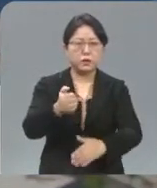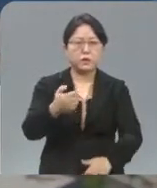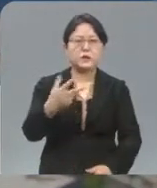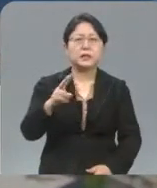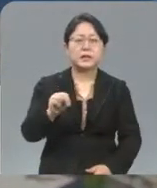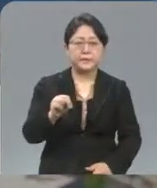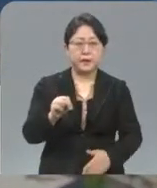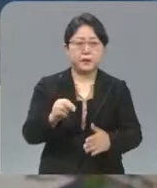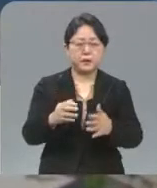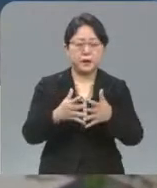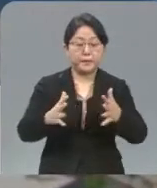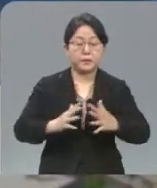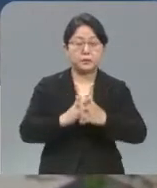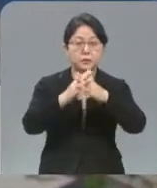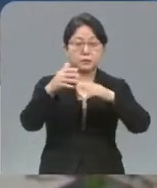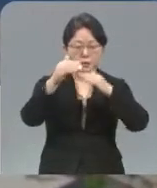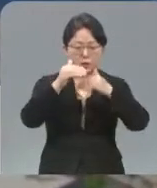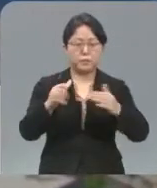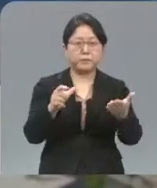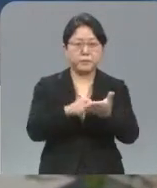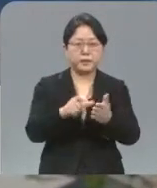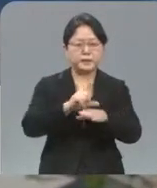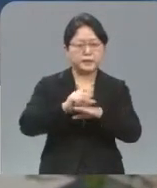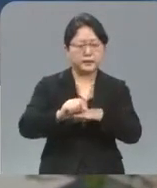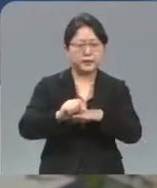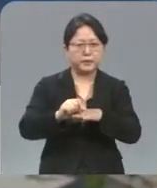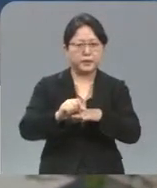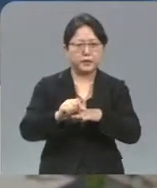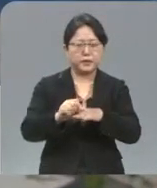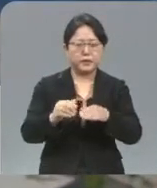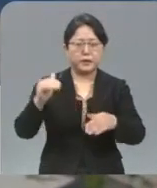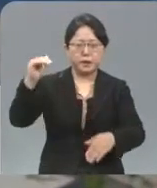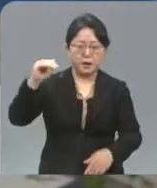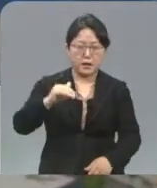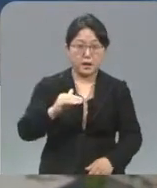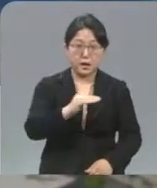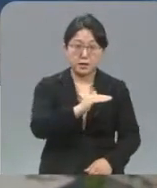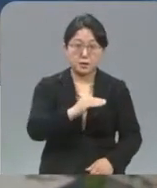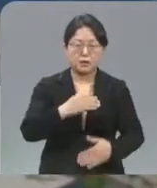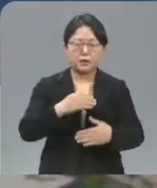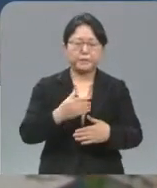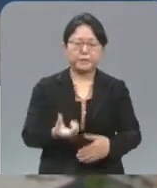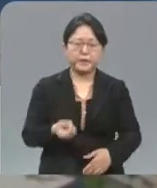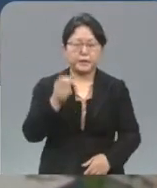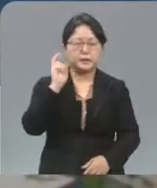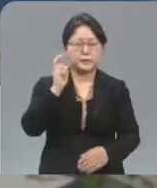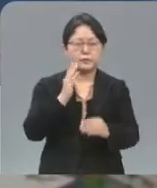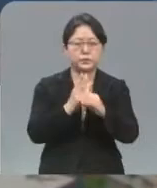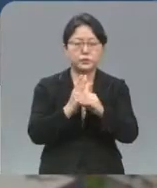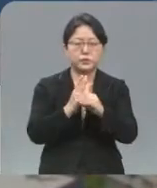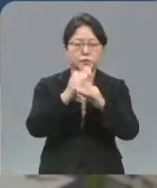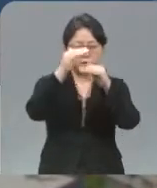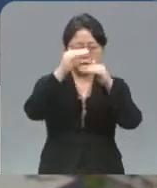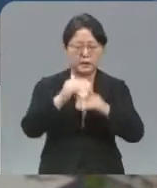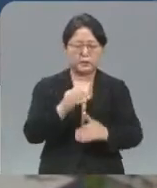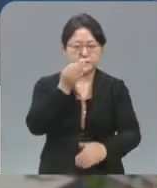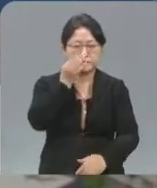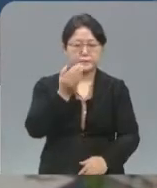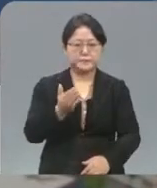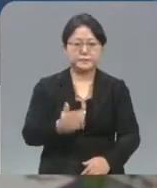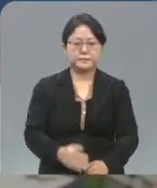공급하는 내용이 포함됐습니다. 지역의 부동산 시장 하향 안정화도 가속화 될 것으로 보입니다. 유승용 기자의